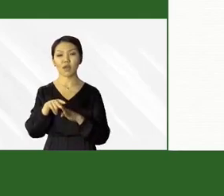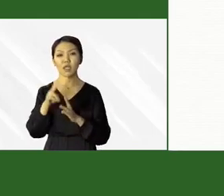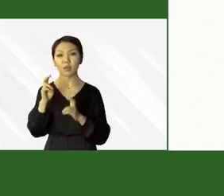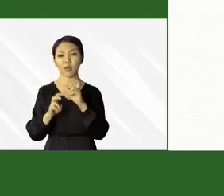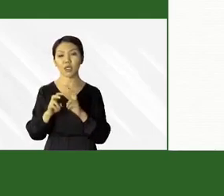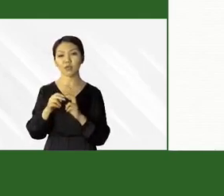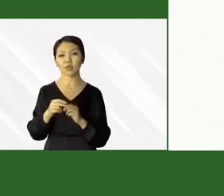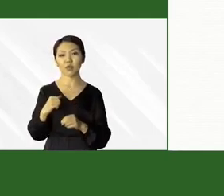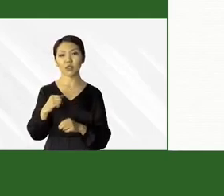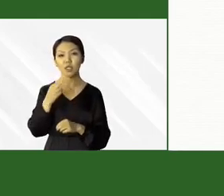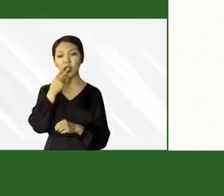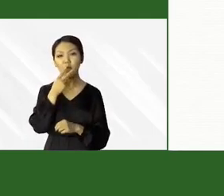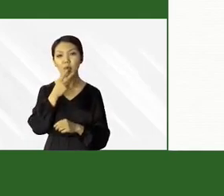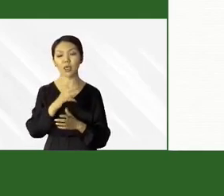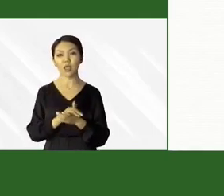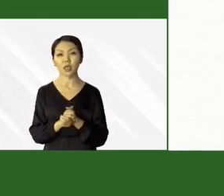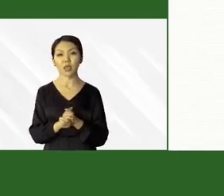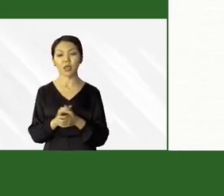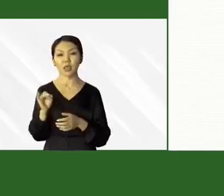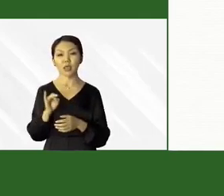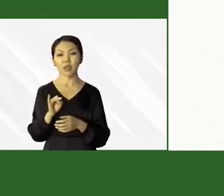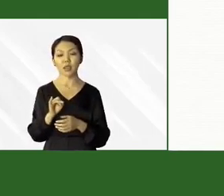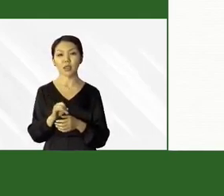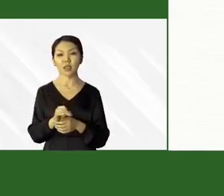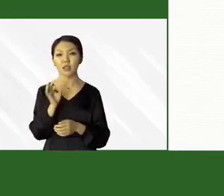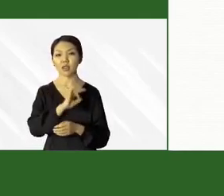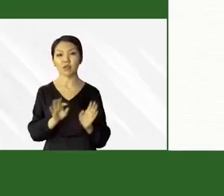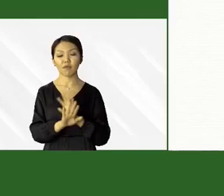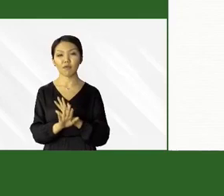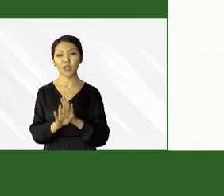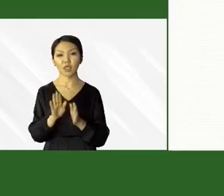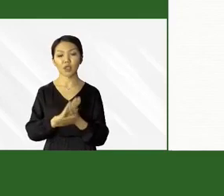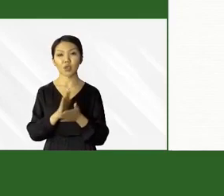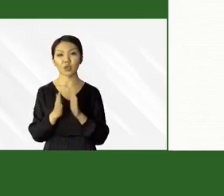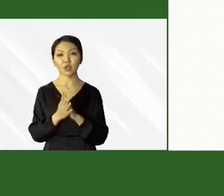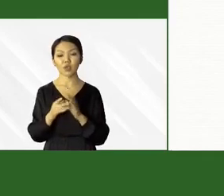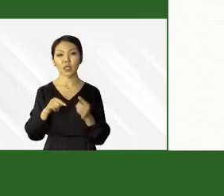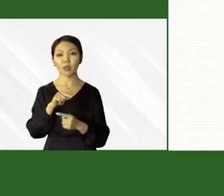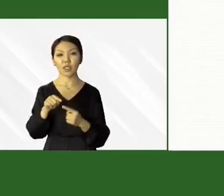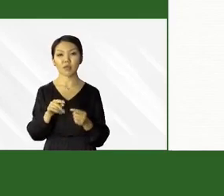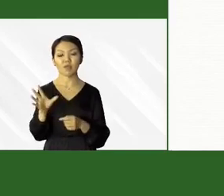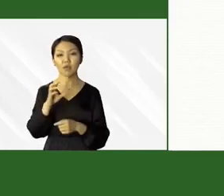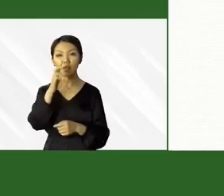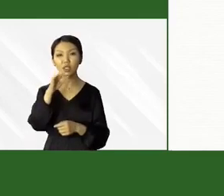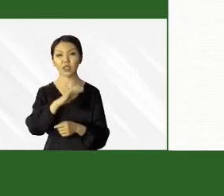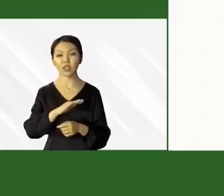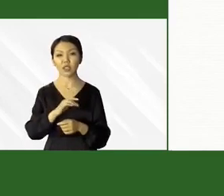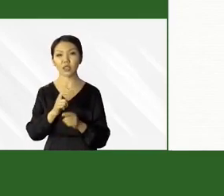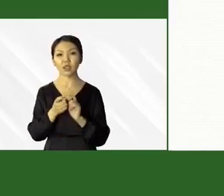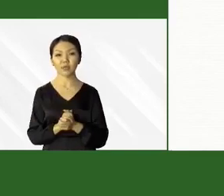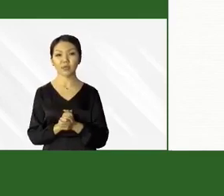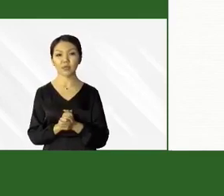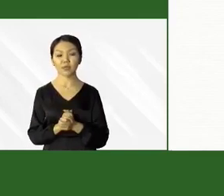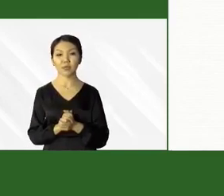Во-вторых, достаточно нерентабельный в современных условиях бизнес. Во всех странах ведется борьба с табаком и